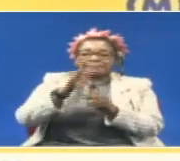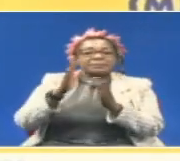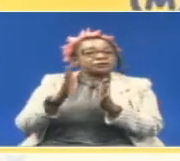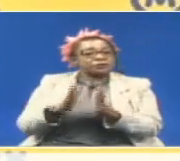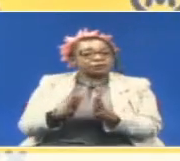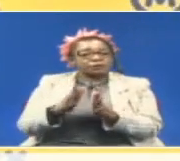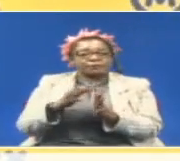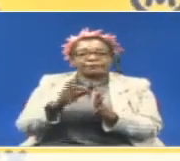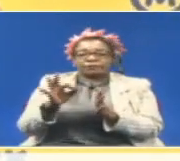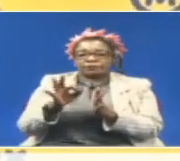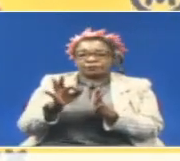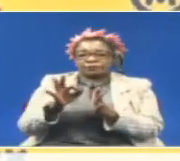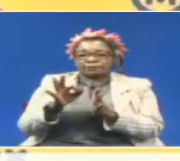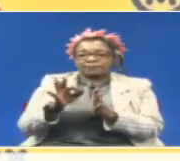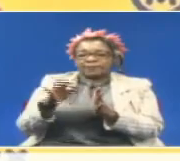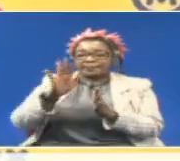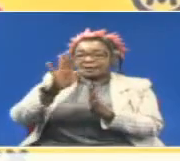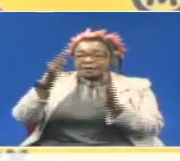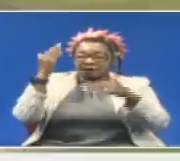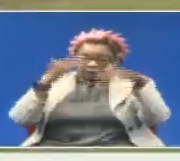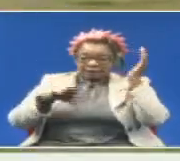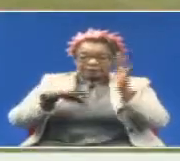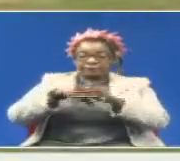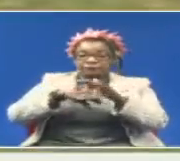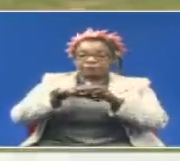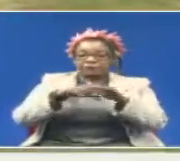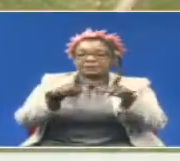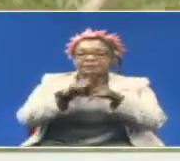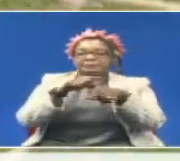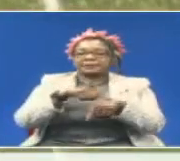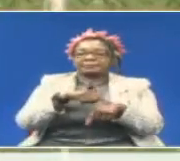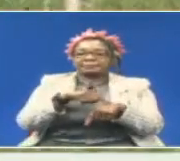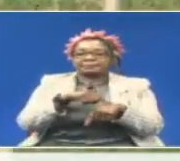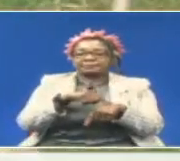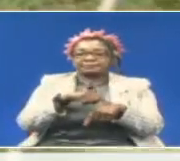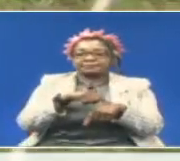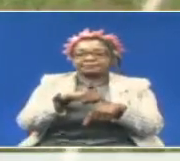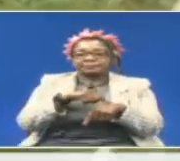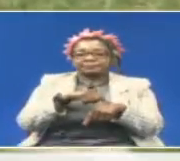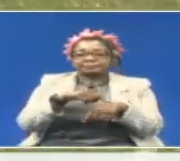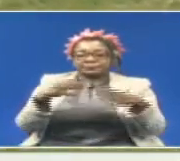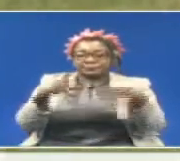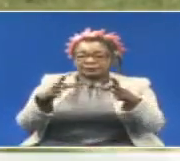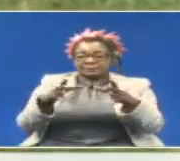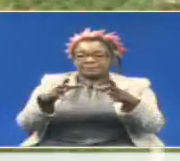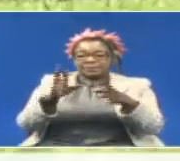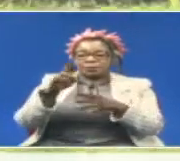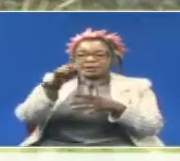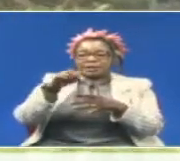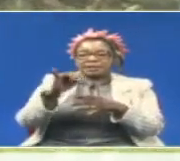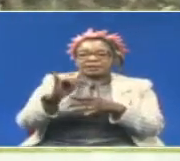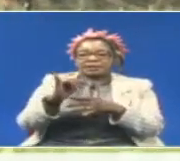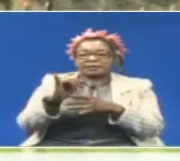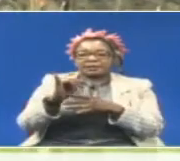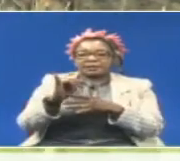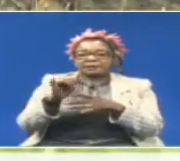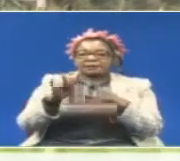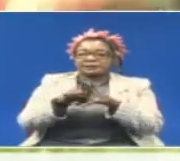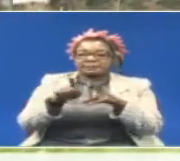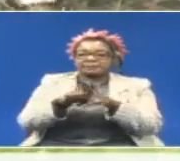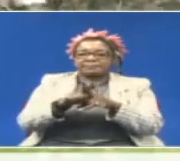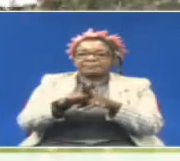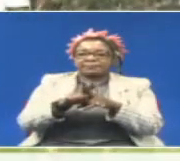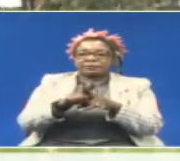kwa upande wa career yao ya football. At the same time timu yetu ya Ulinzi ya Jeshi pia itakuwa